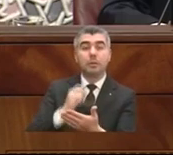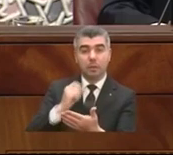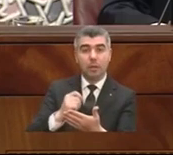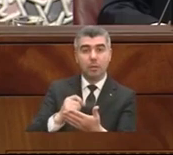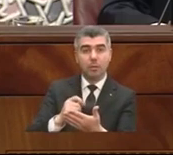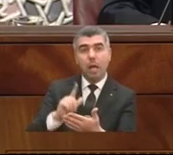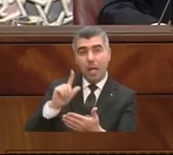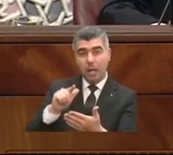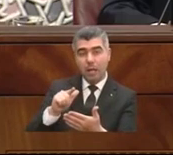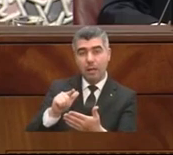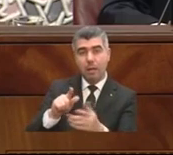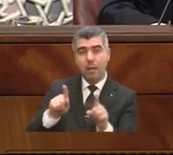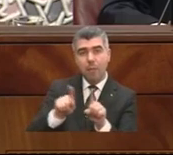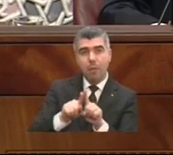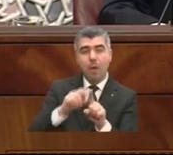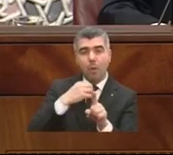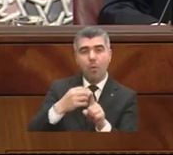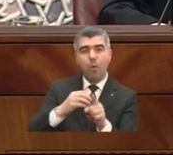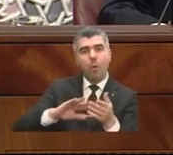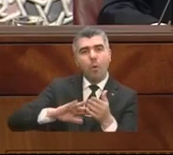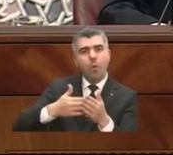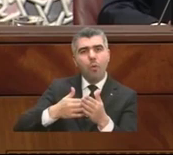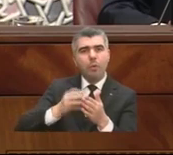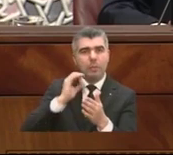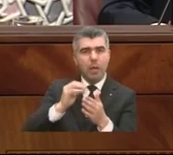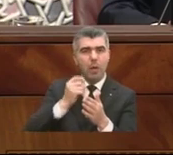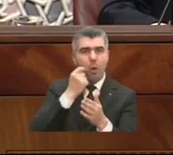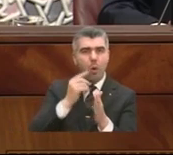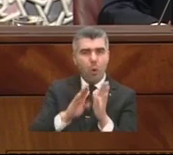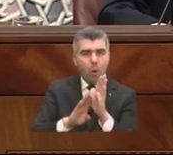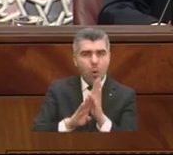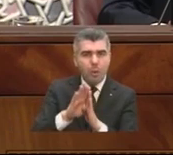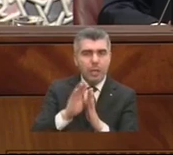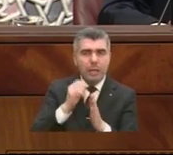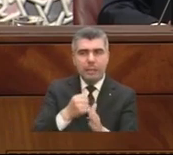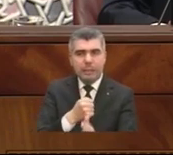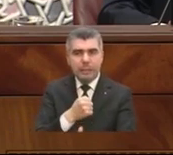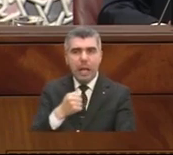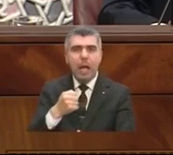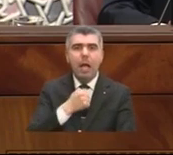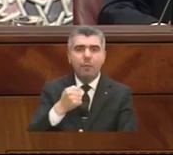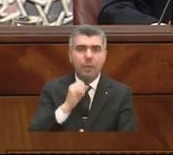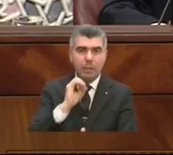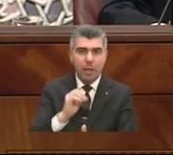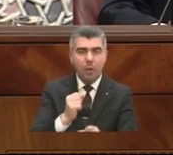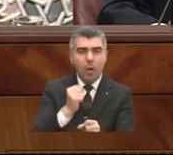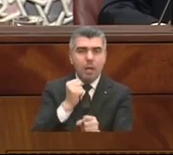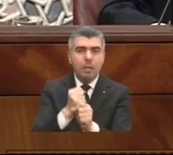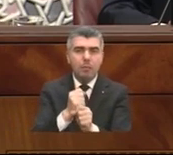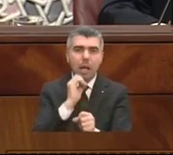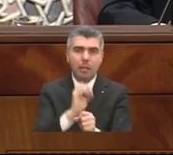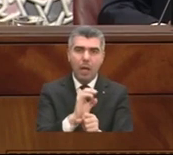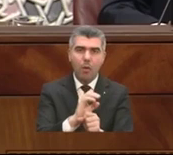تهم غير مرتبطة بتاتاً بأي نشاط صحفي أو بممارسة حرية